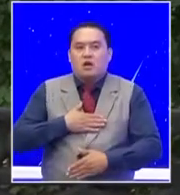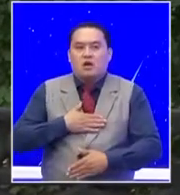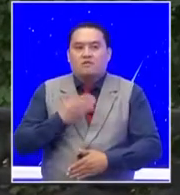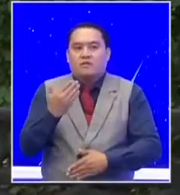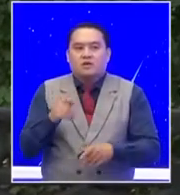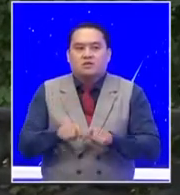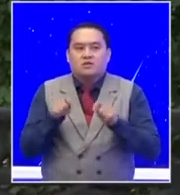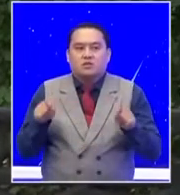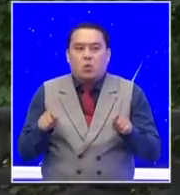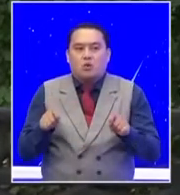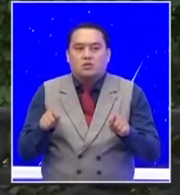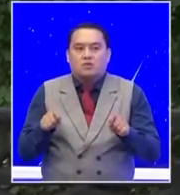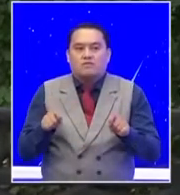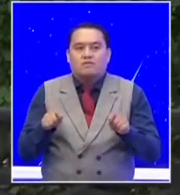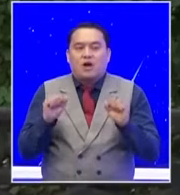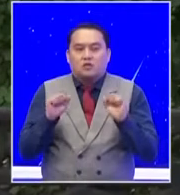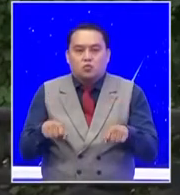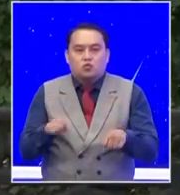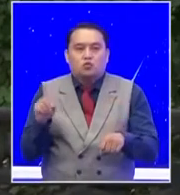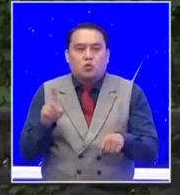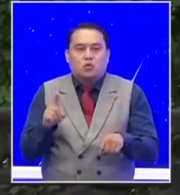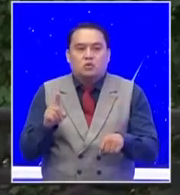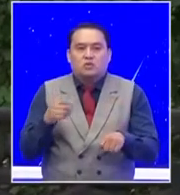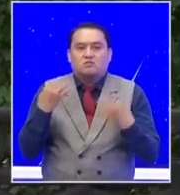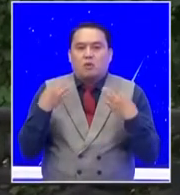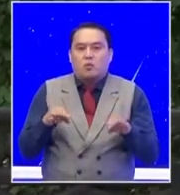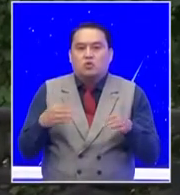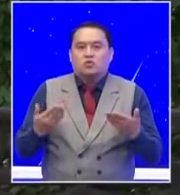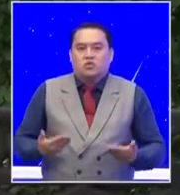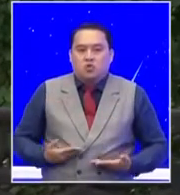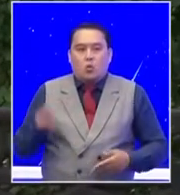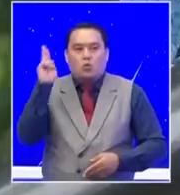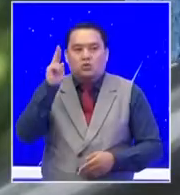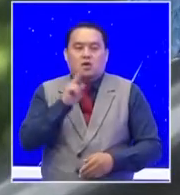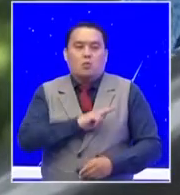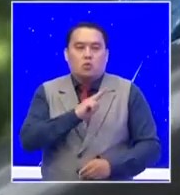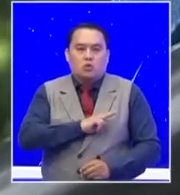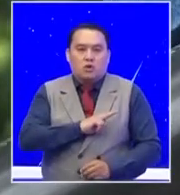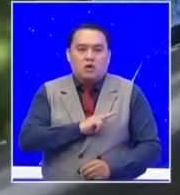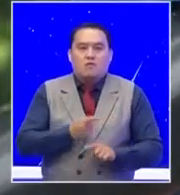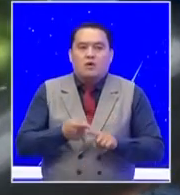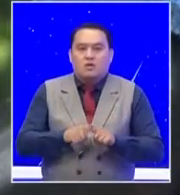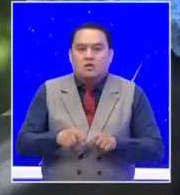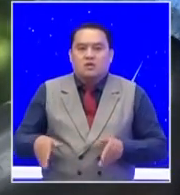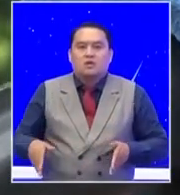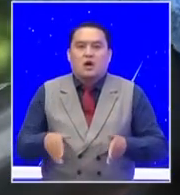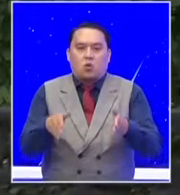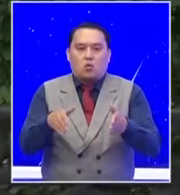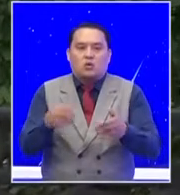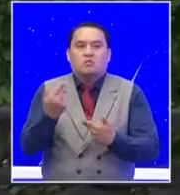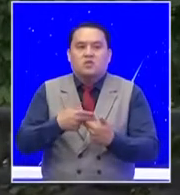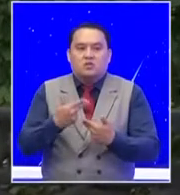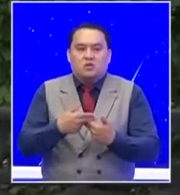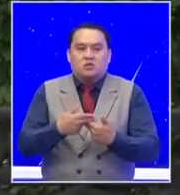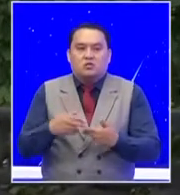мне создали ту ограниченную возможность, чтобы я могла свободно жить, учиться и сегодня работать. Вот эти же дороги – это тоже барьер.